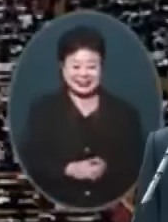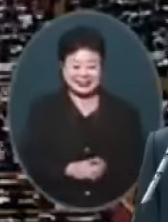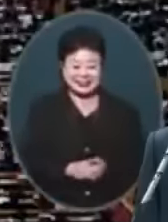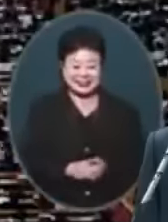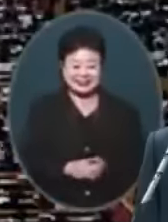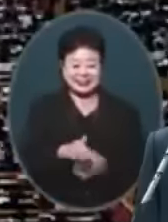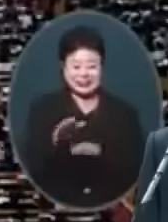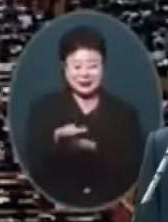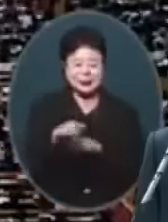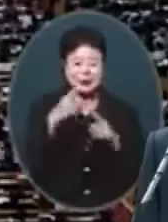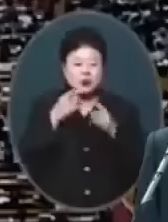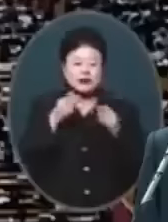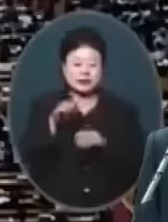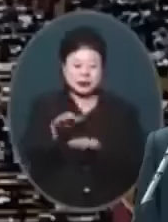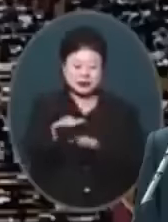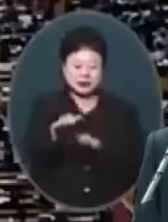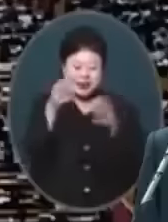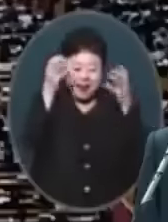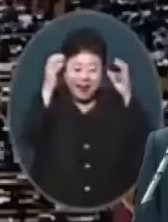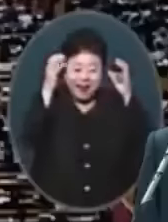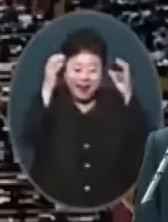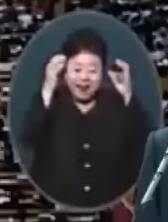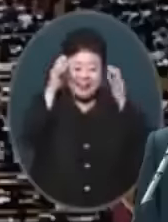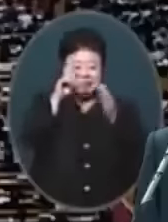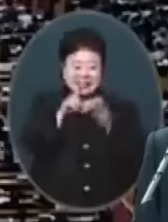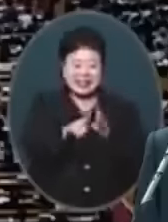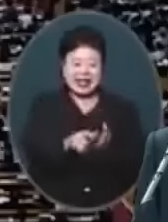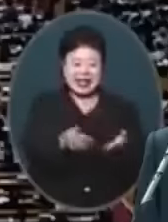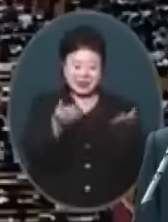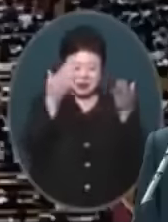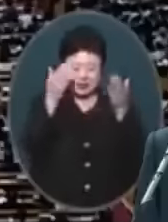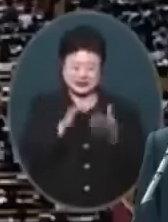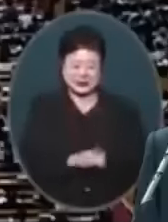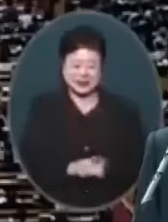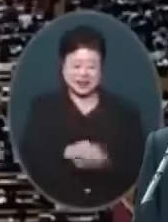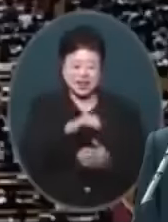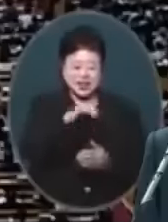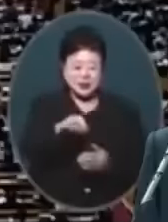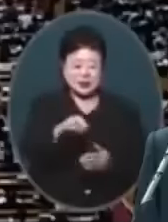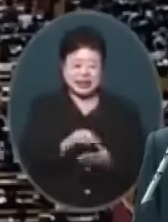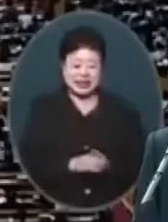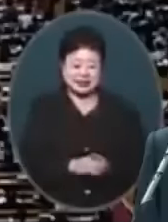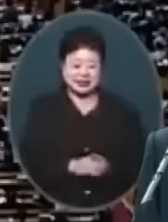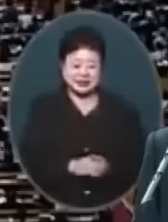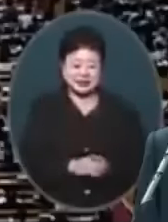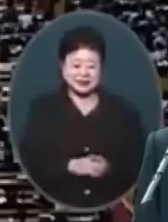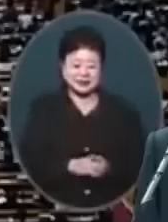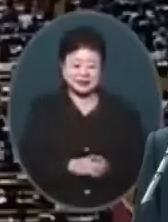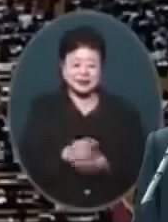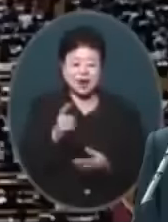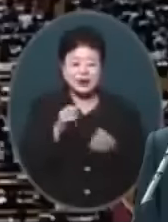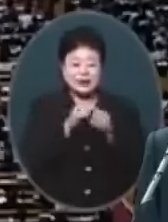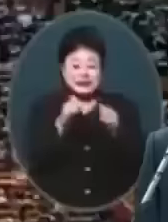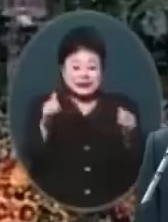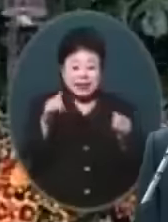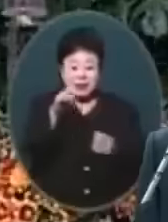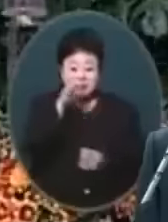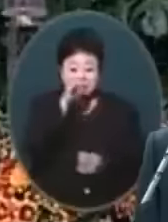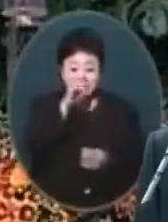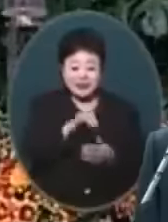제가 시골에서 어린 시절을 보냈는데 이웃 동네에 어떤 사람이